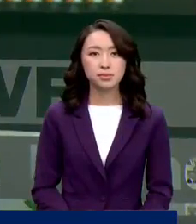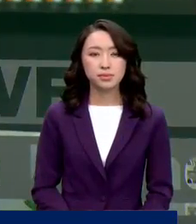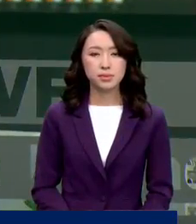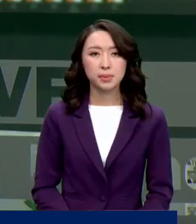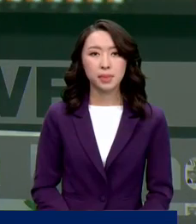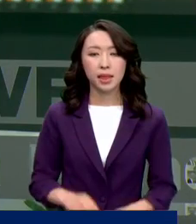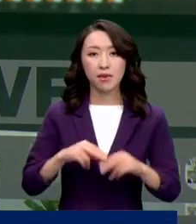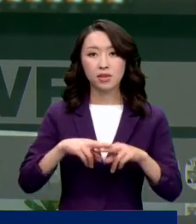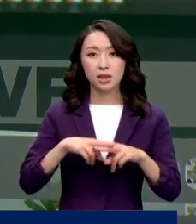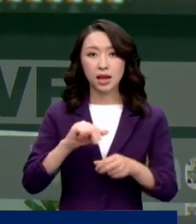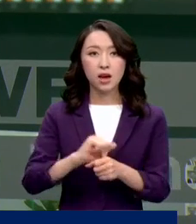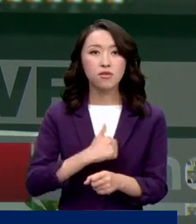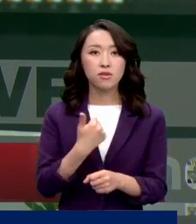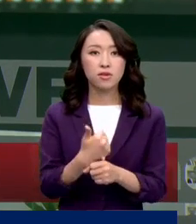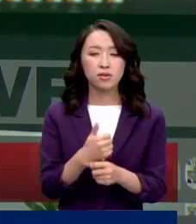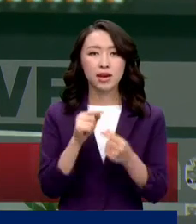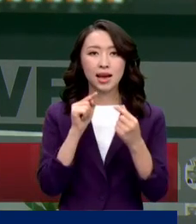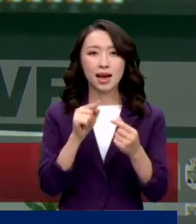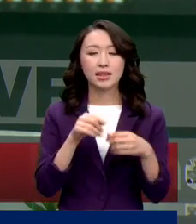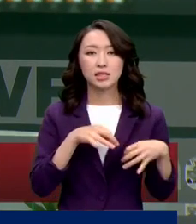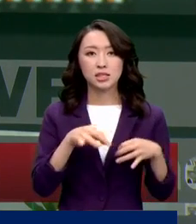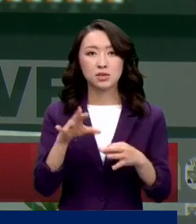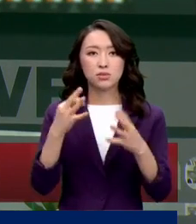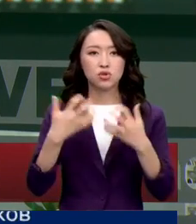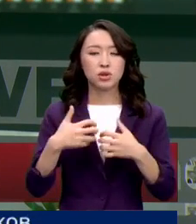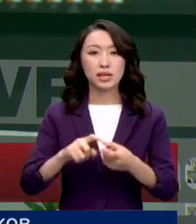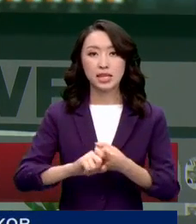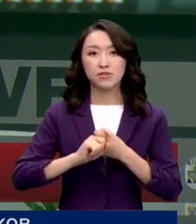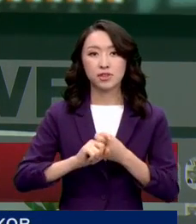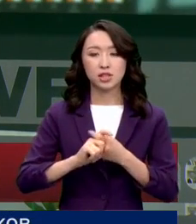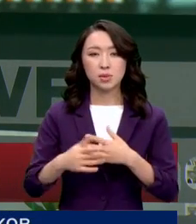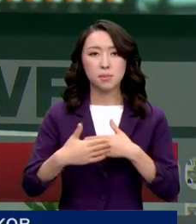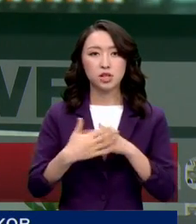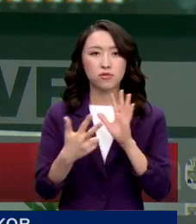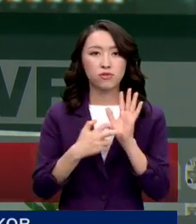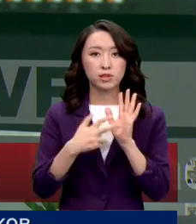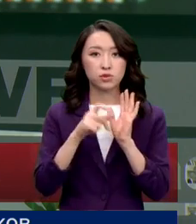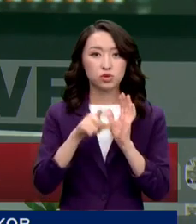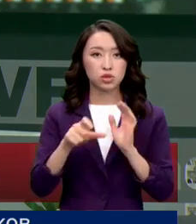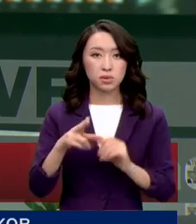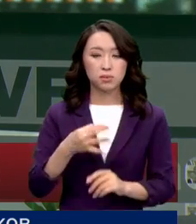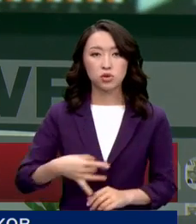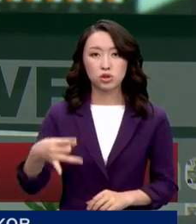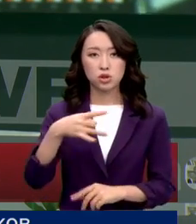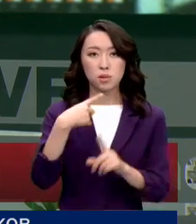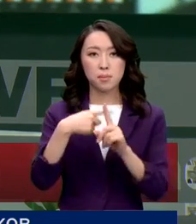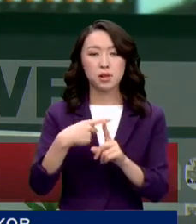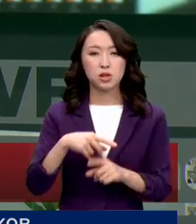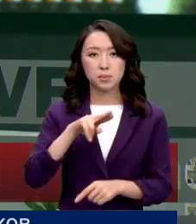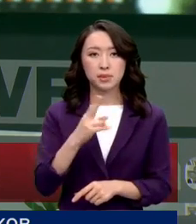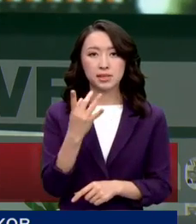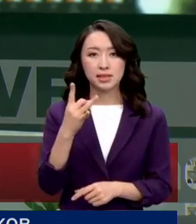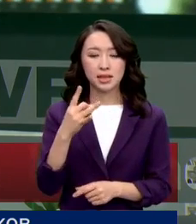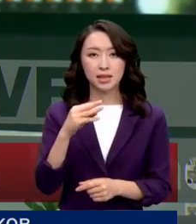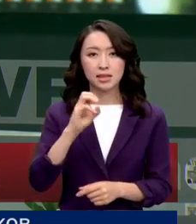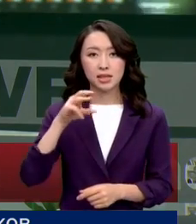Между тем, столица возглавила антирейтинг по количеству инфицированных, почти 800 человек. А по республике положительные ПЦР-тесты